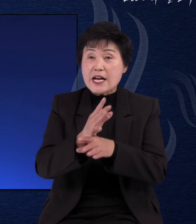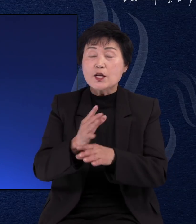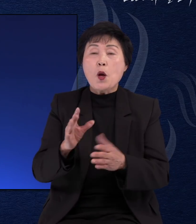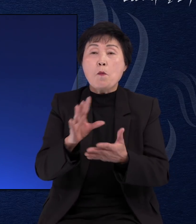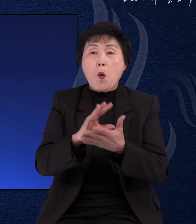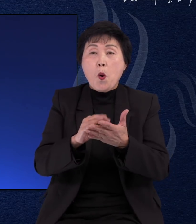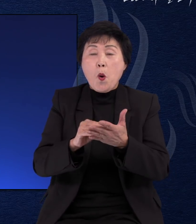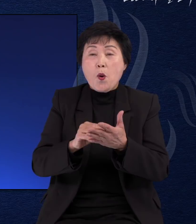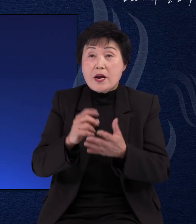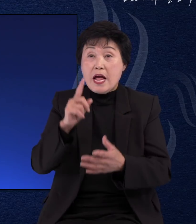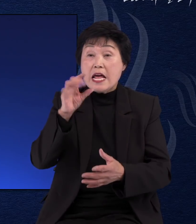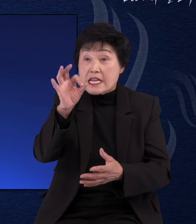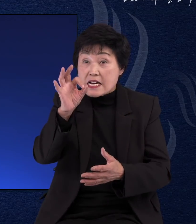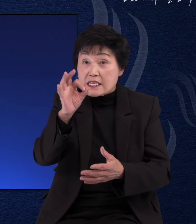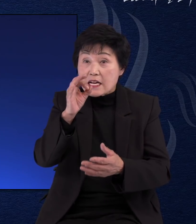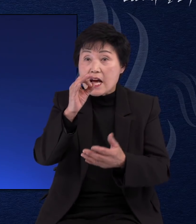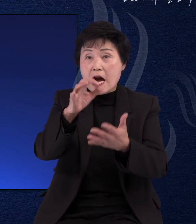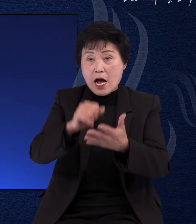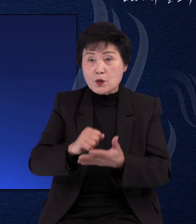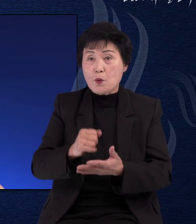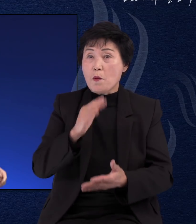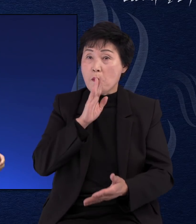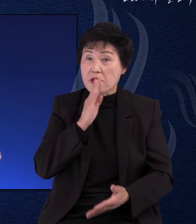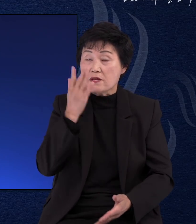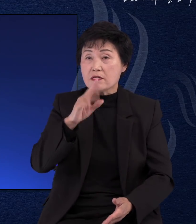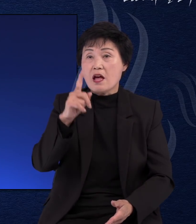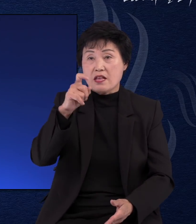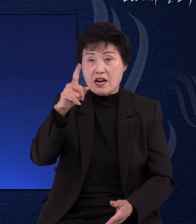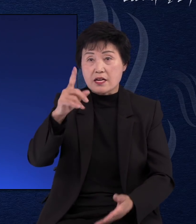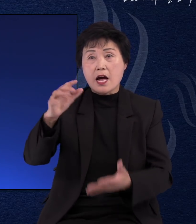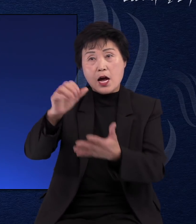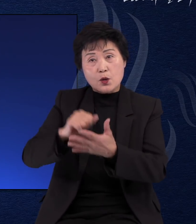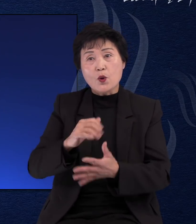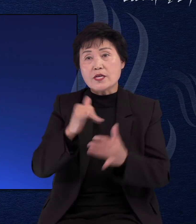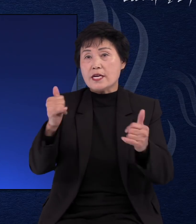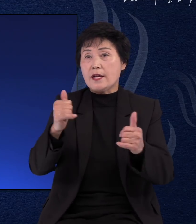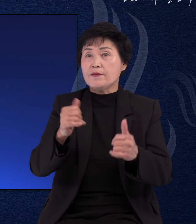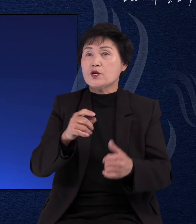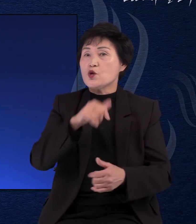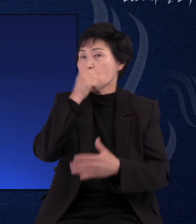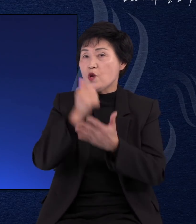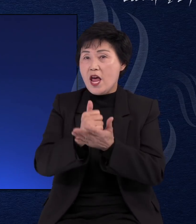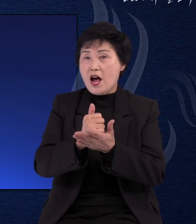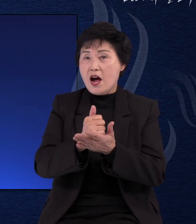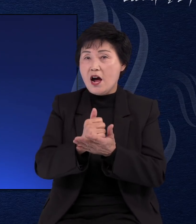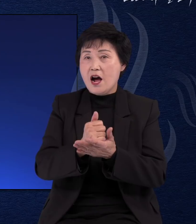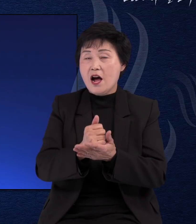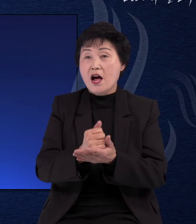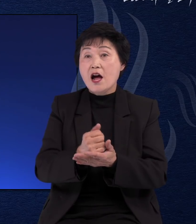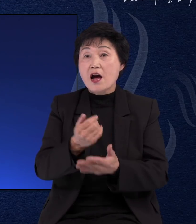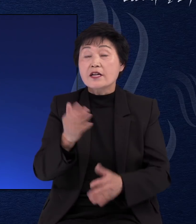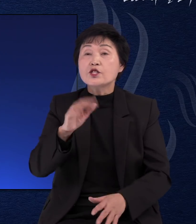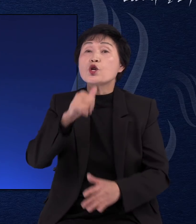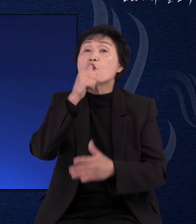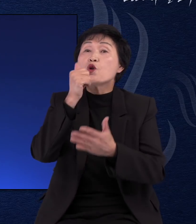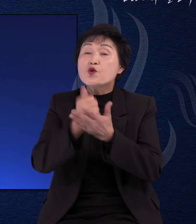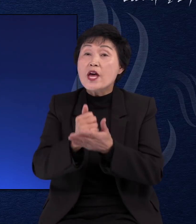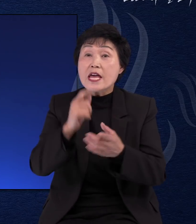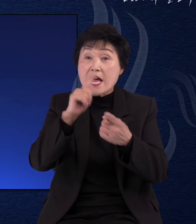가지고 지옥 가는 거 아니다. 죄는 요한복음 16장 9절에 죄에 대하여라 하면 너희가 나를 믿지 아니함이요